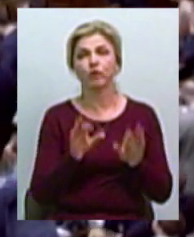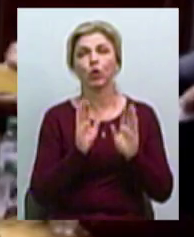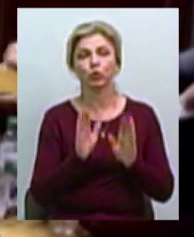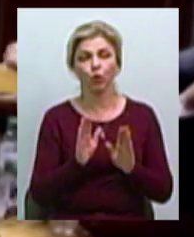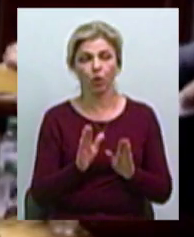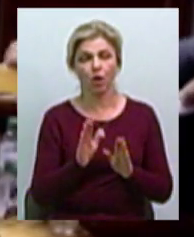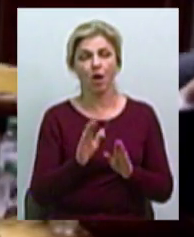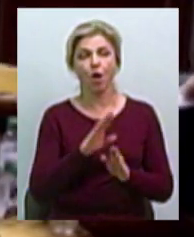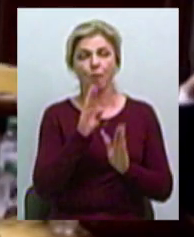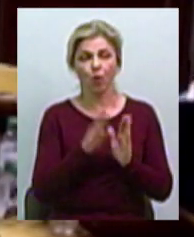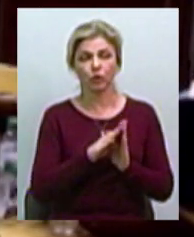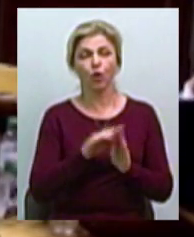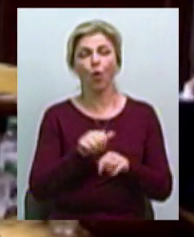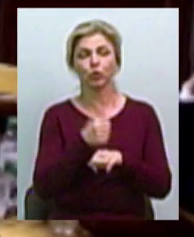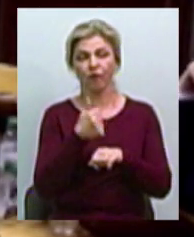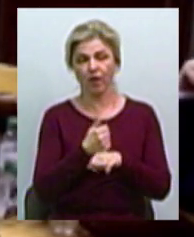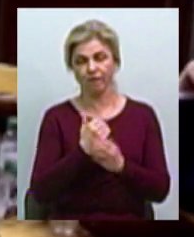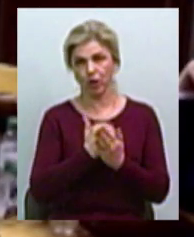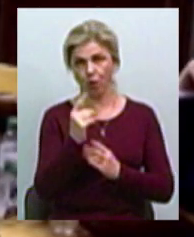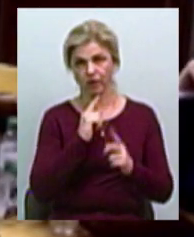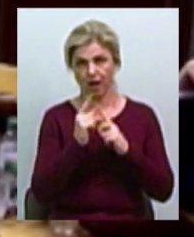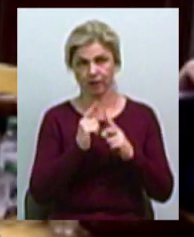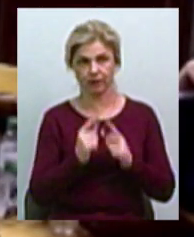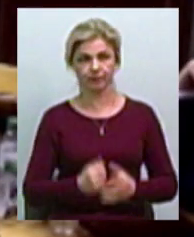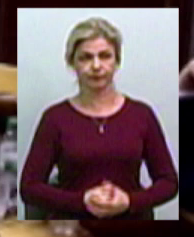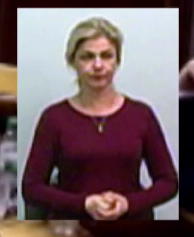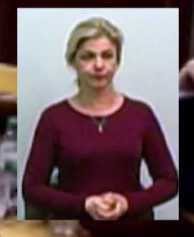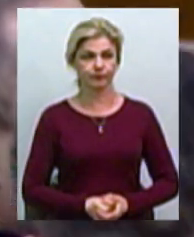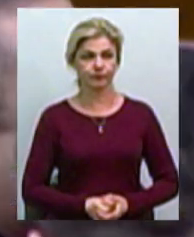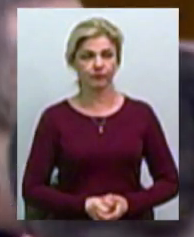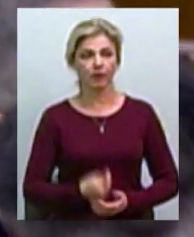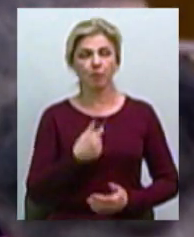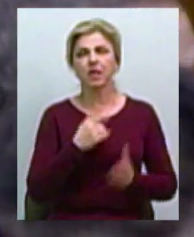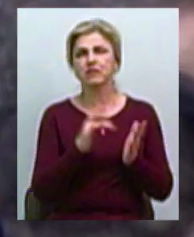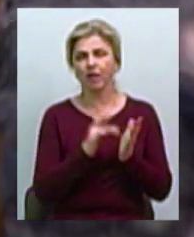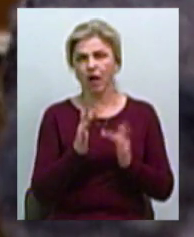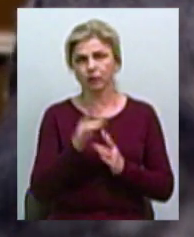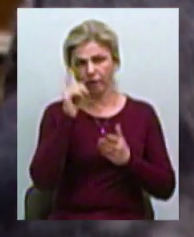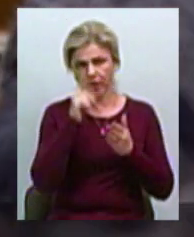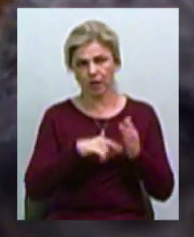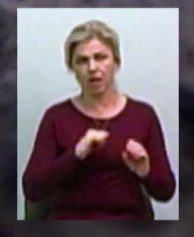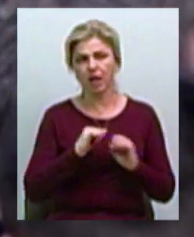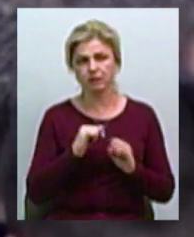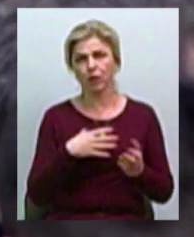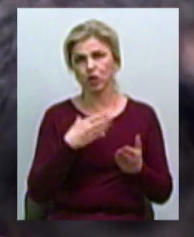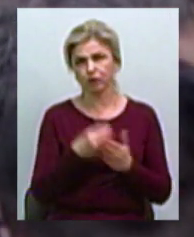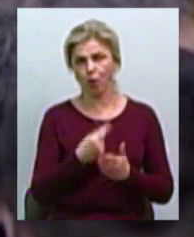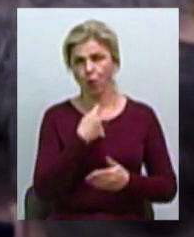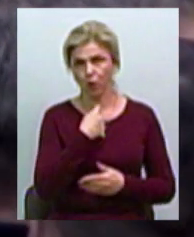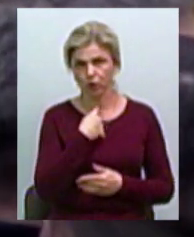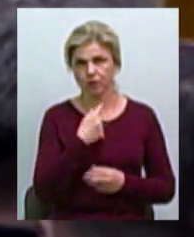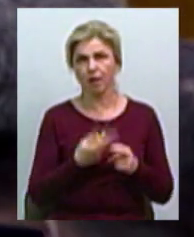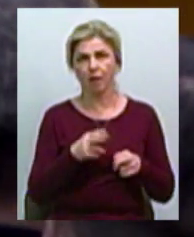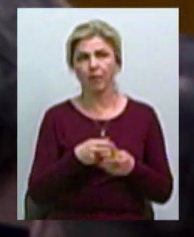втручання голови Верховної Ради. Ми свято боремося за право громадян розпоряджатися своїм голосом. Тому ми